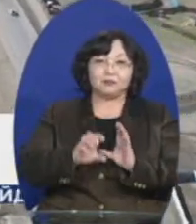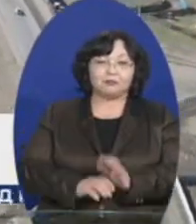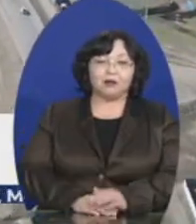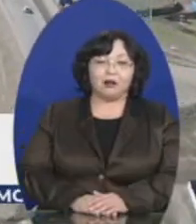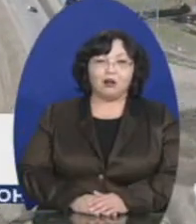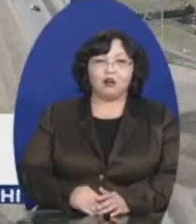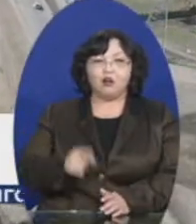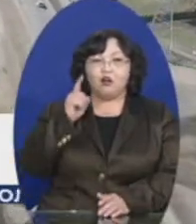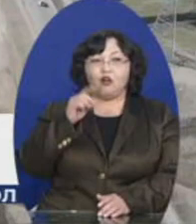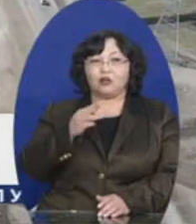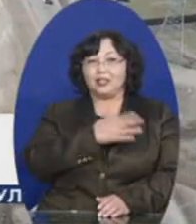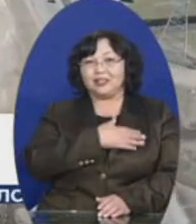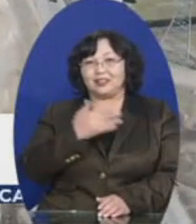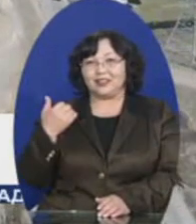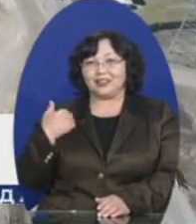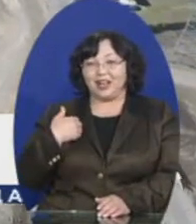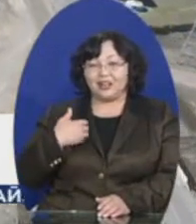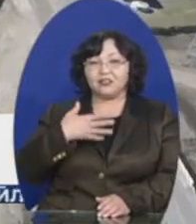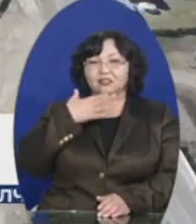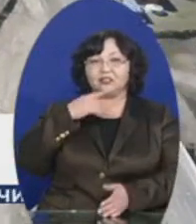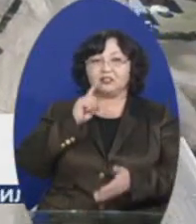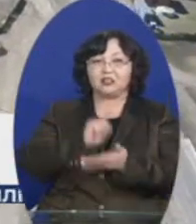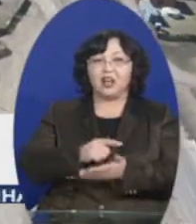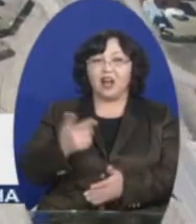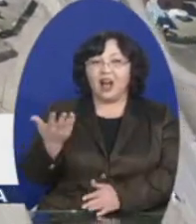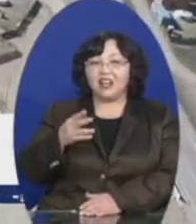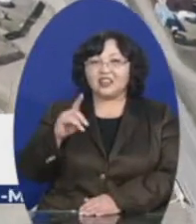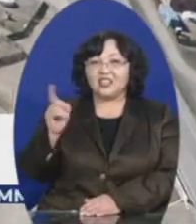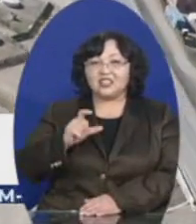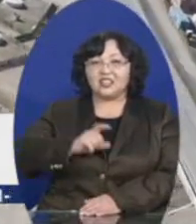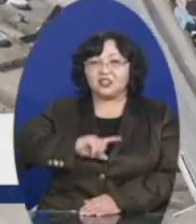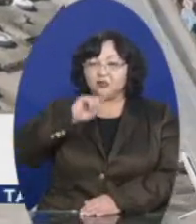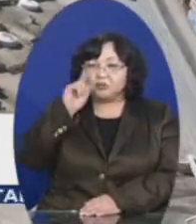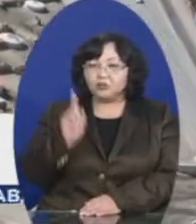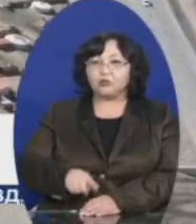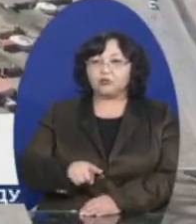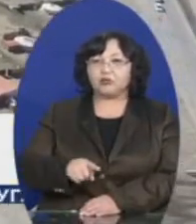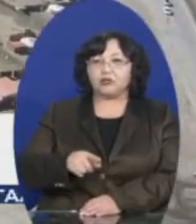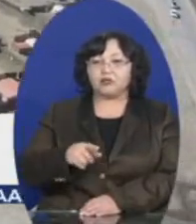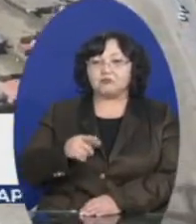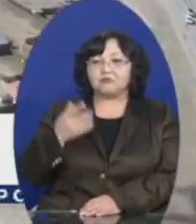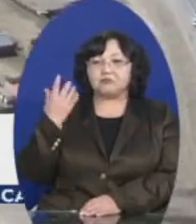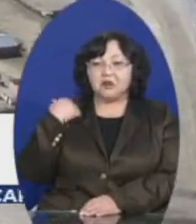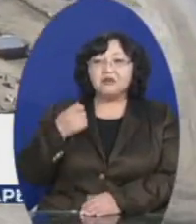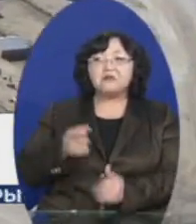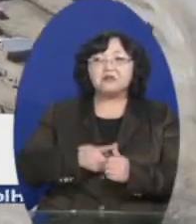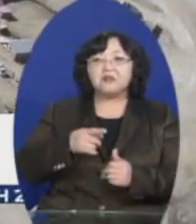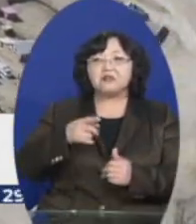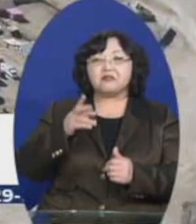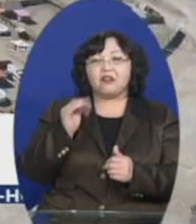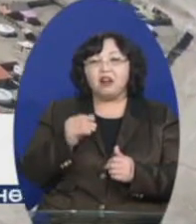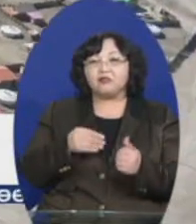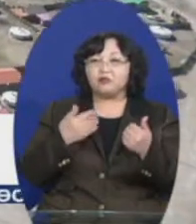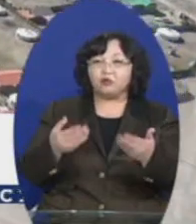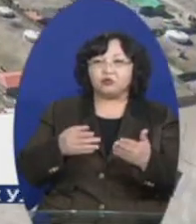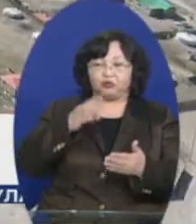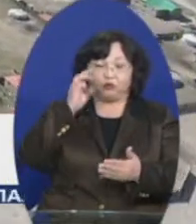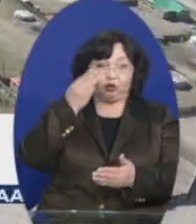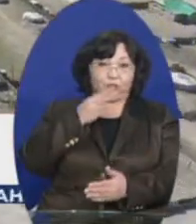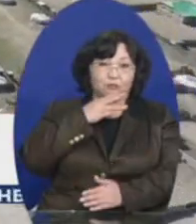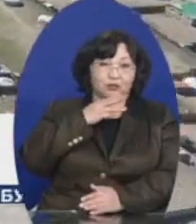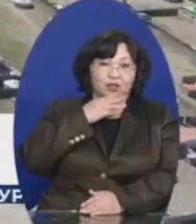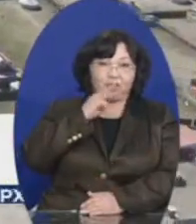Хотын дарга Сүмэлазрын захирамжаар хаана хизээ ямар зорилттой газар олгосныг харах боломжтой болсон. Өмнөх нийслэлийн захирагчдын олгосон газрыг ч ил